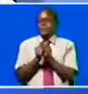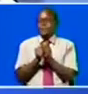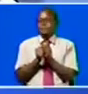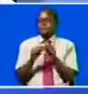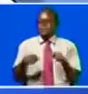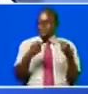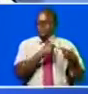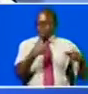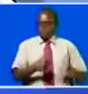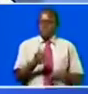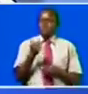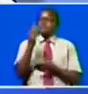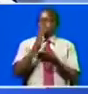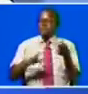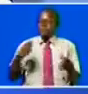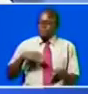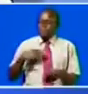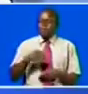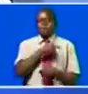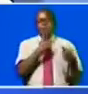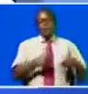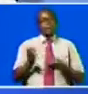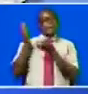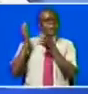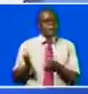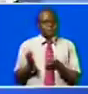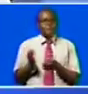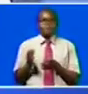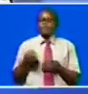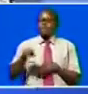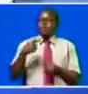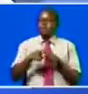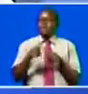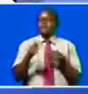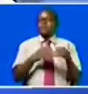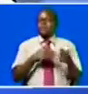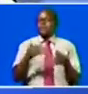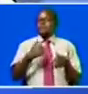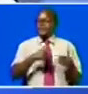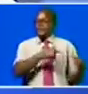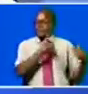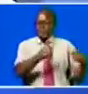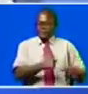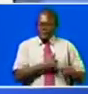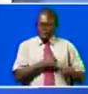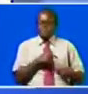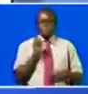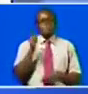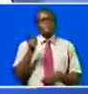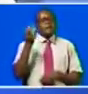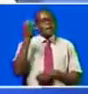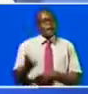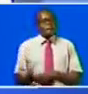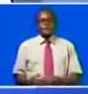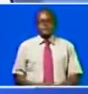roho? Manake kuna wengi mioyo yao wamebeba mizigo huku nje, wanatembea lakini mizigo ile wamebeba ndani ya mioyo yao huwezi ukatua. Manake mtu